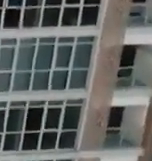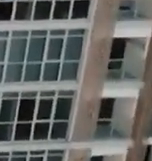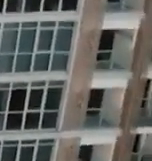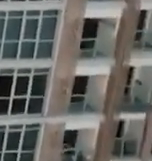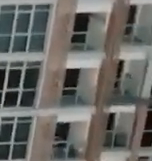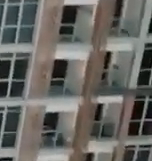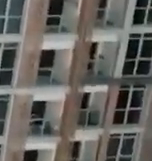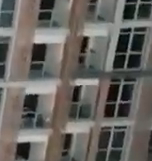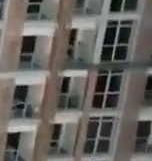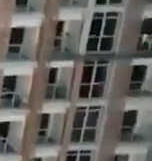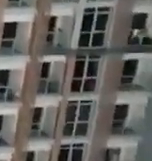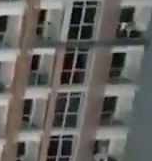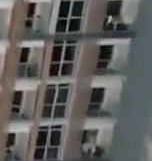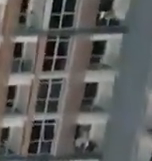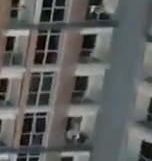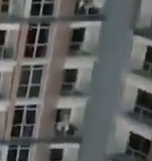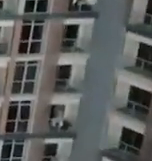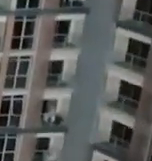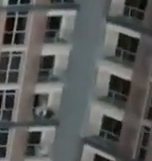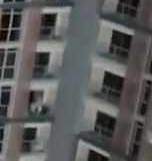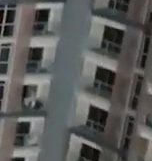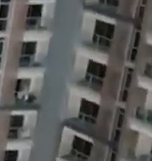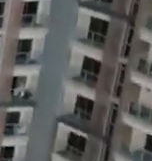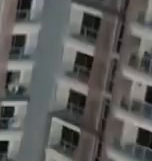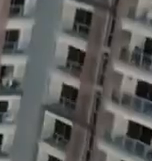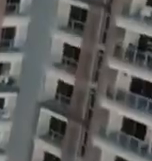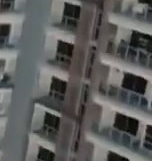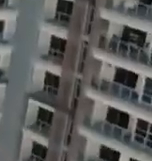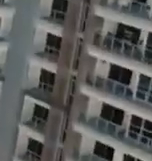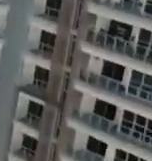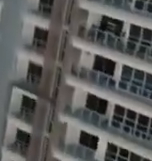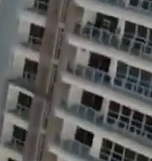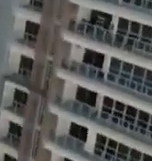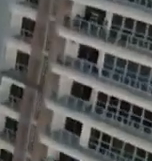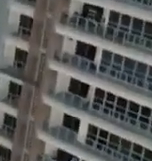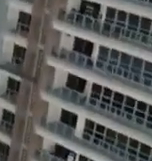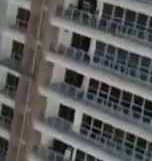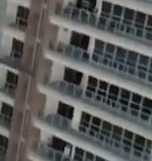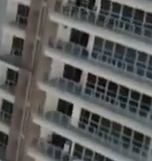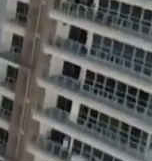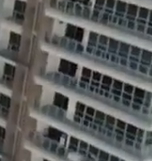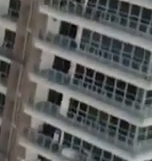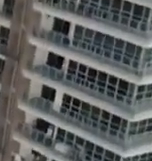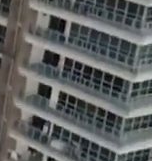disiarkan langsung dari studio BTV di Tik 2. Inilah Berita Satu Siang.